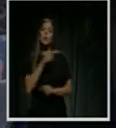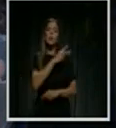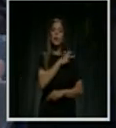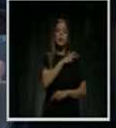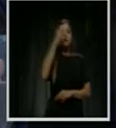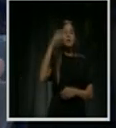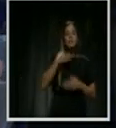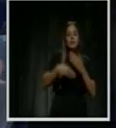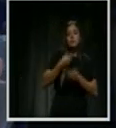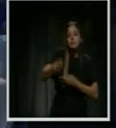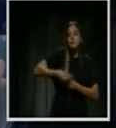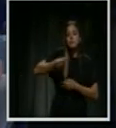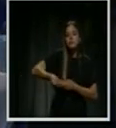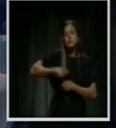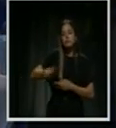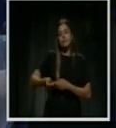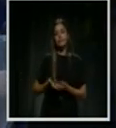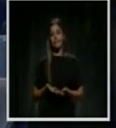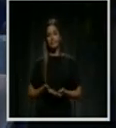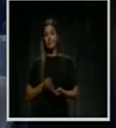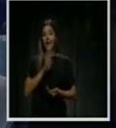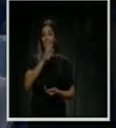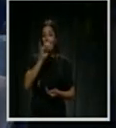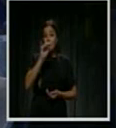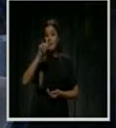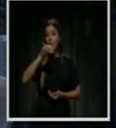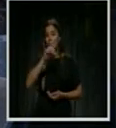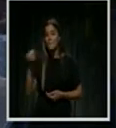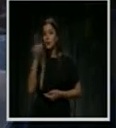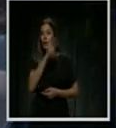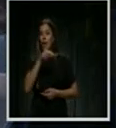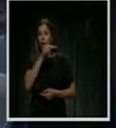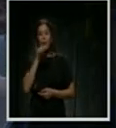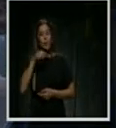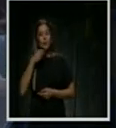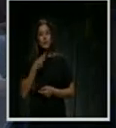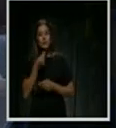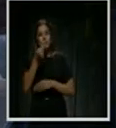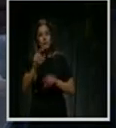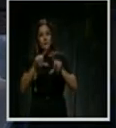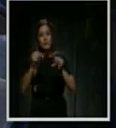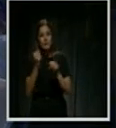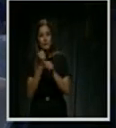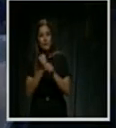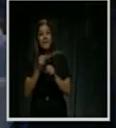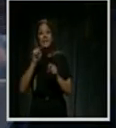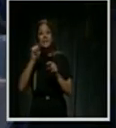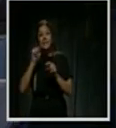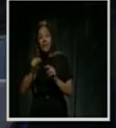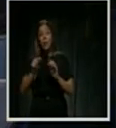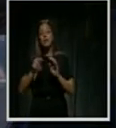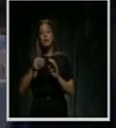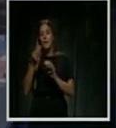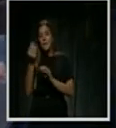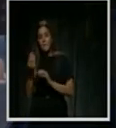ħanejdilkom fl-400 miljun kif tafu m'hemmx il-pagi għax il-pagi kif qal l-Awditur Ġenerali huma apparti